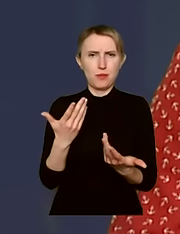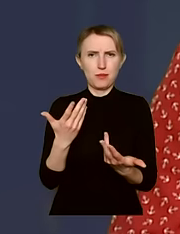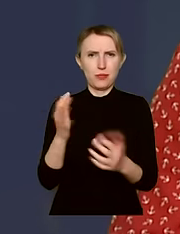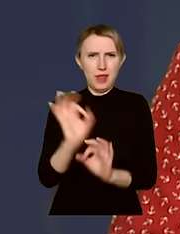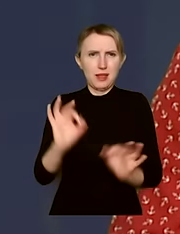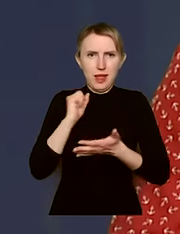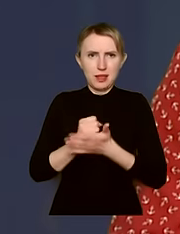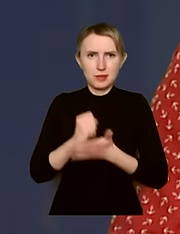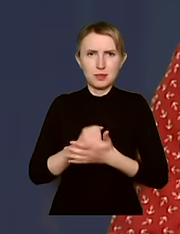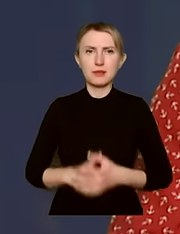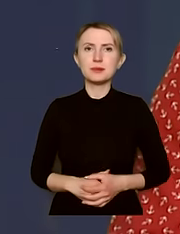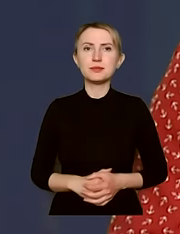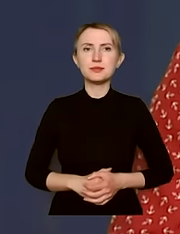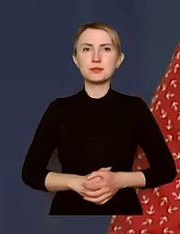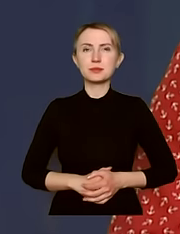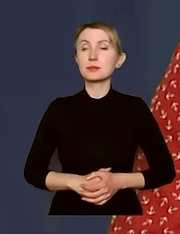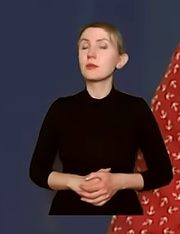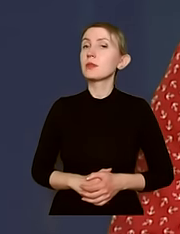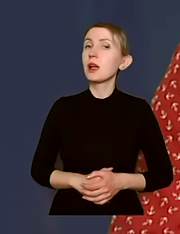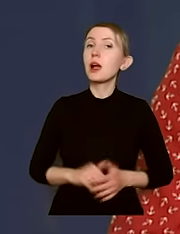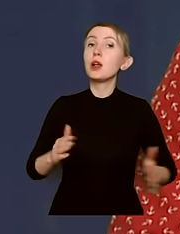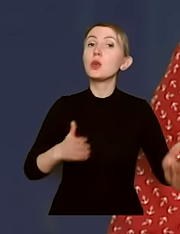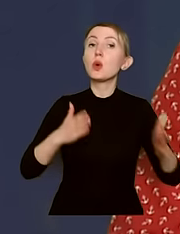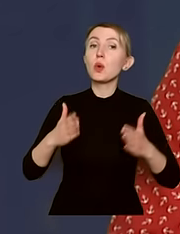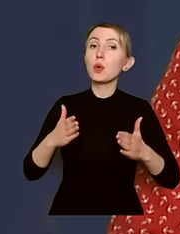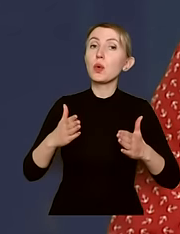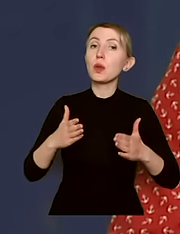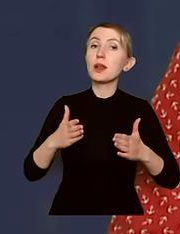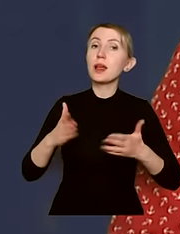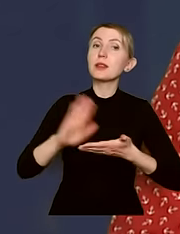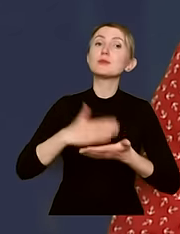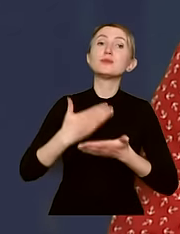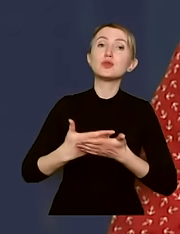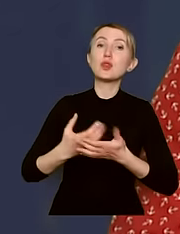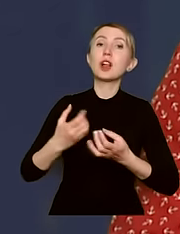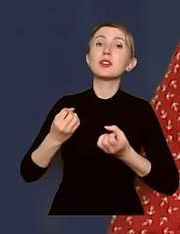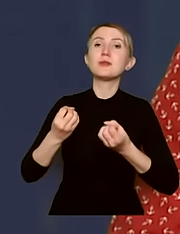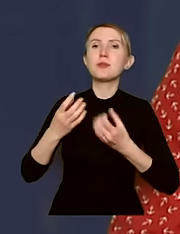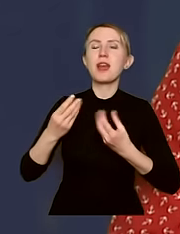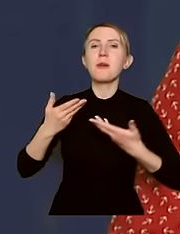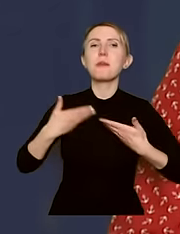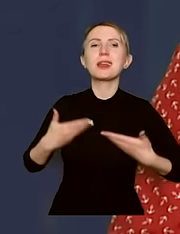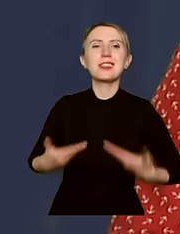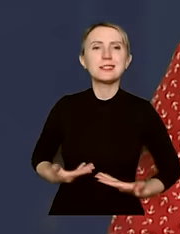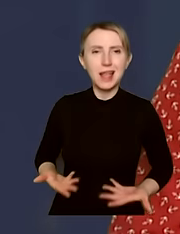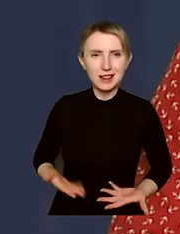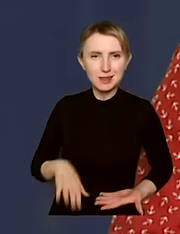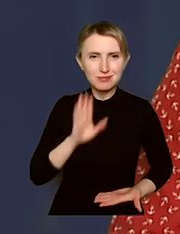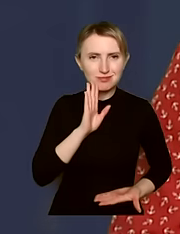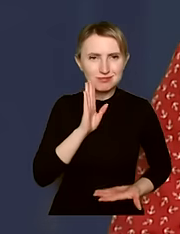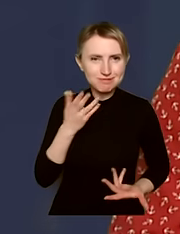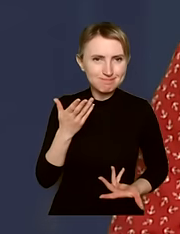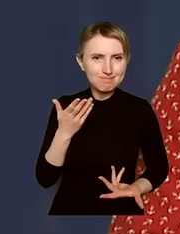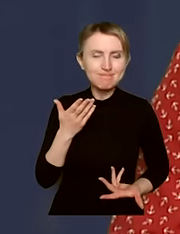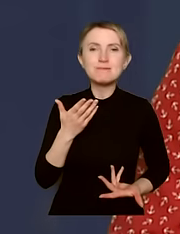trochę cynizmu, no. To jest kolejny przykład prawniczej partyzantki, a może można